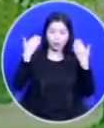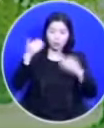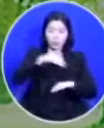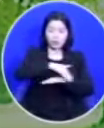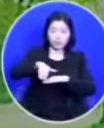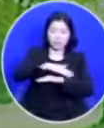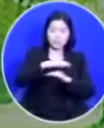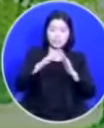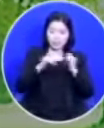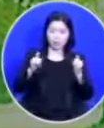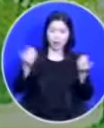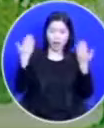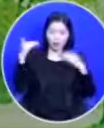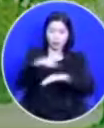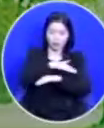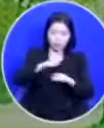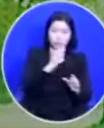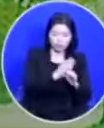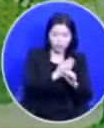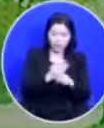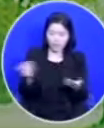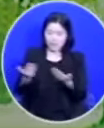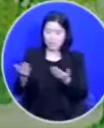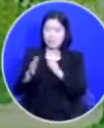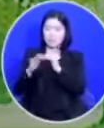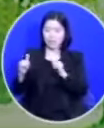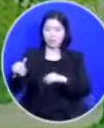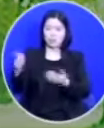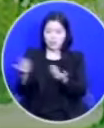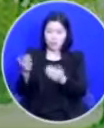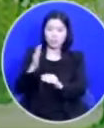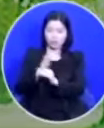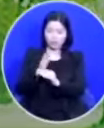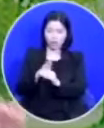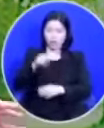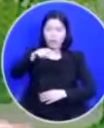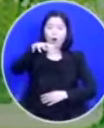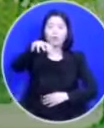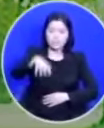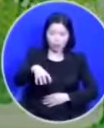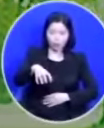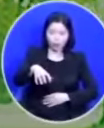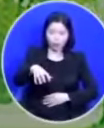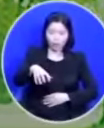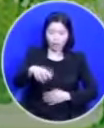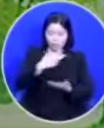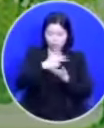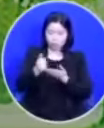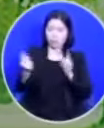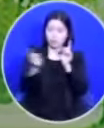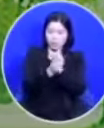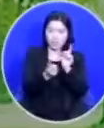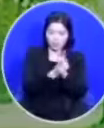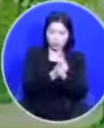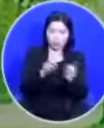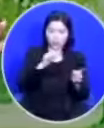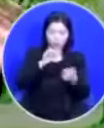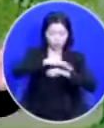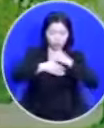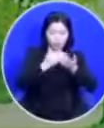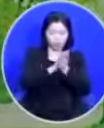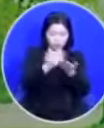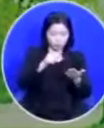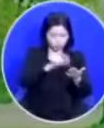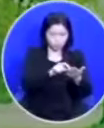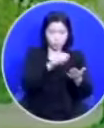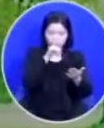직장 다니는 사람은 직장 다니다가 거기서 주님을 맞이할 거라고 성경이 말하고 있습니다 밭에 일하는 사람은 똑같이